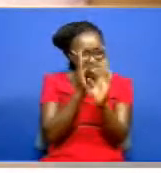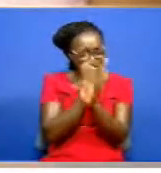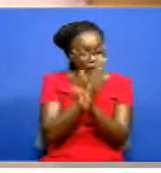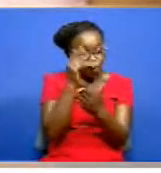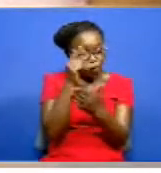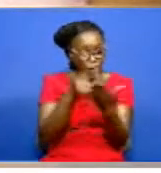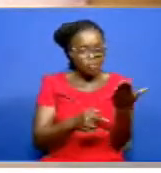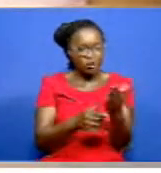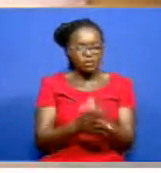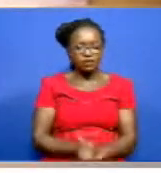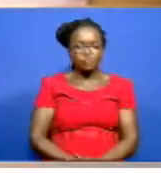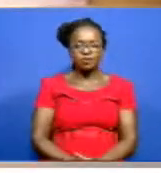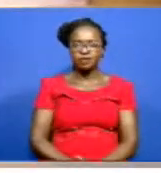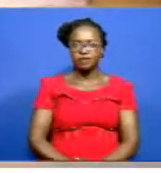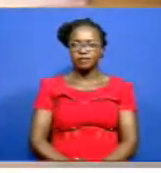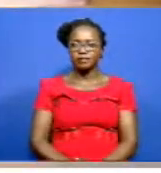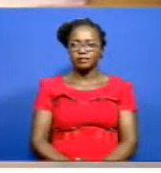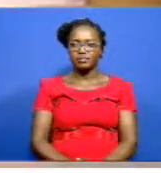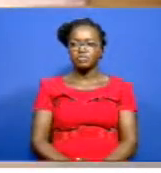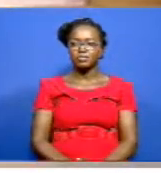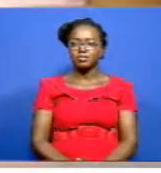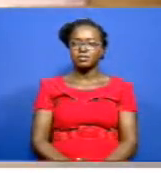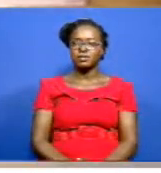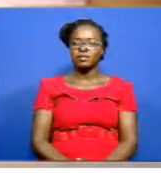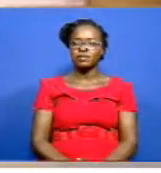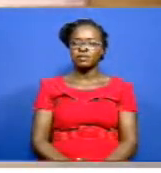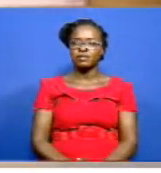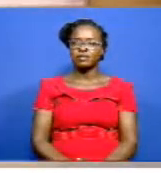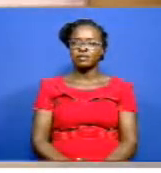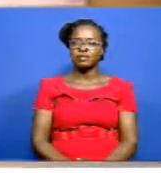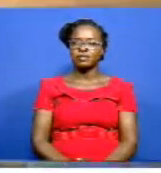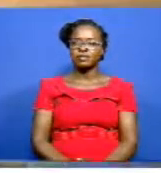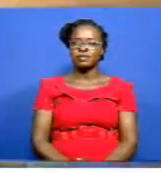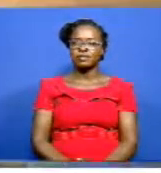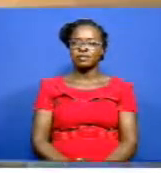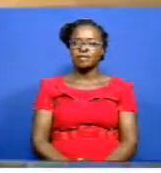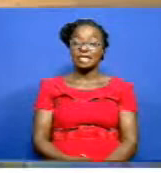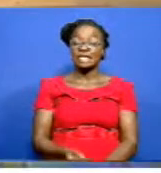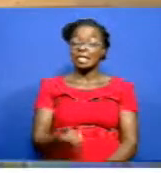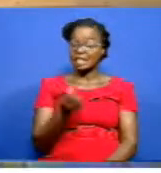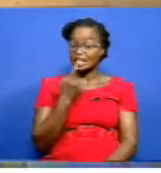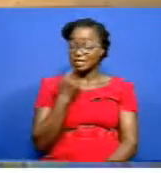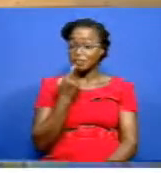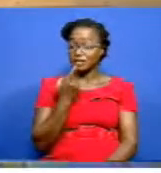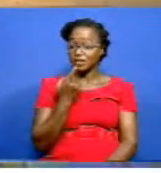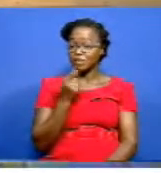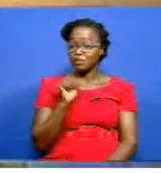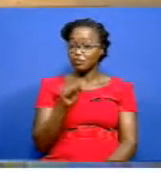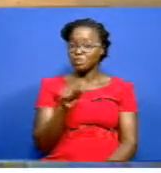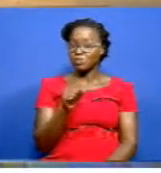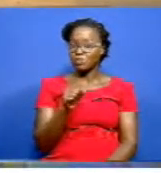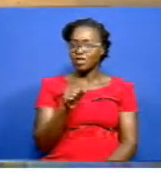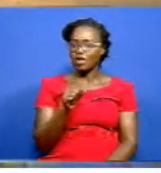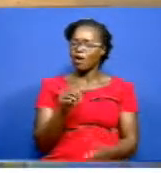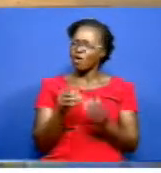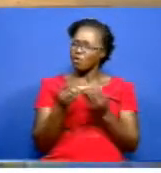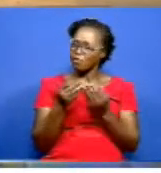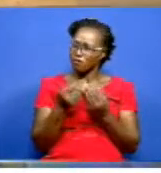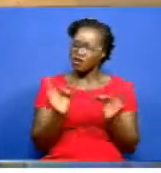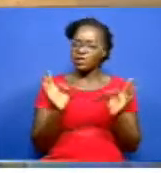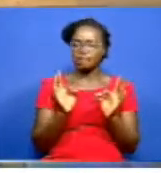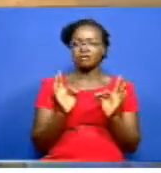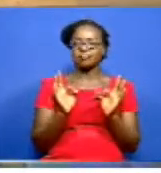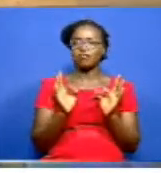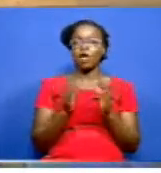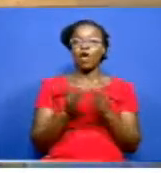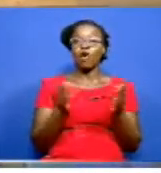gani? Sasa hiyo ndo one of the treatment tunaweza sema ni fungua roho yako. Sema